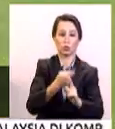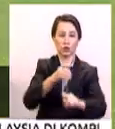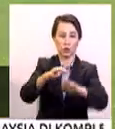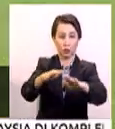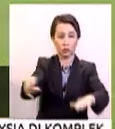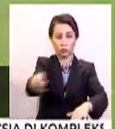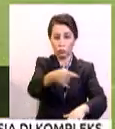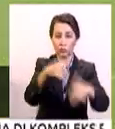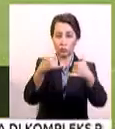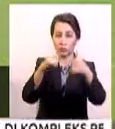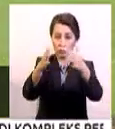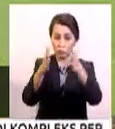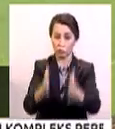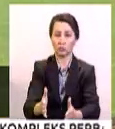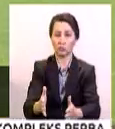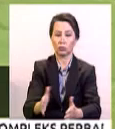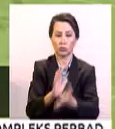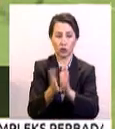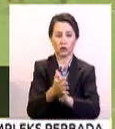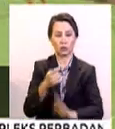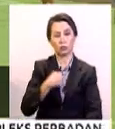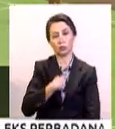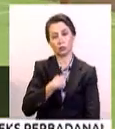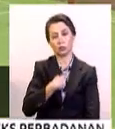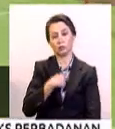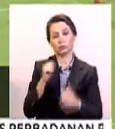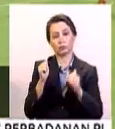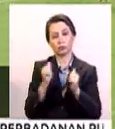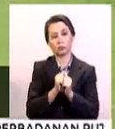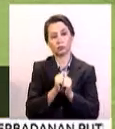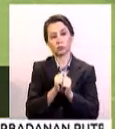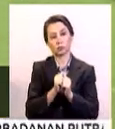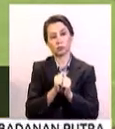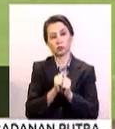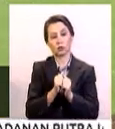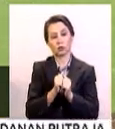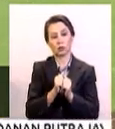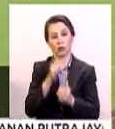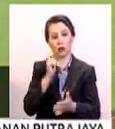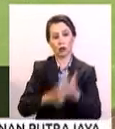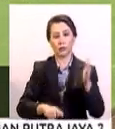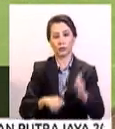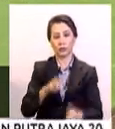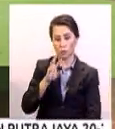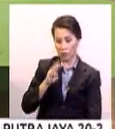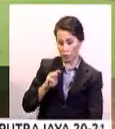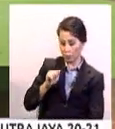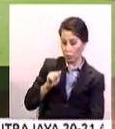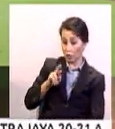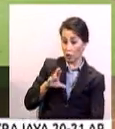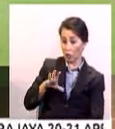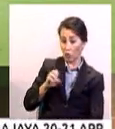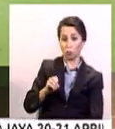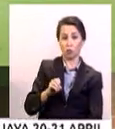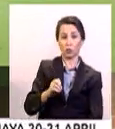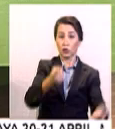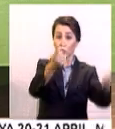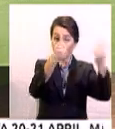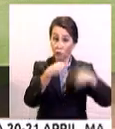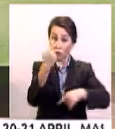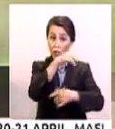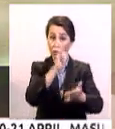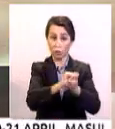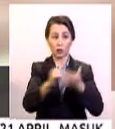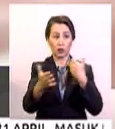budak-budak ni apa semua kan. Jadi dengan apa yang Marco datang hari tu, mungkin